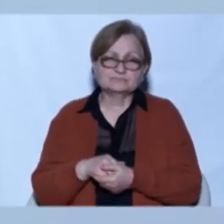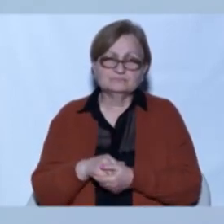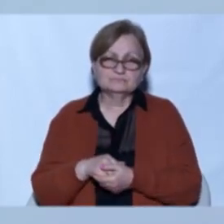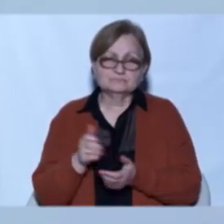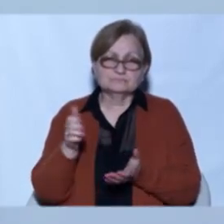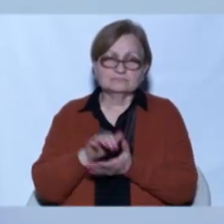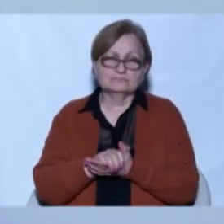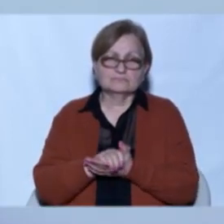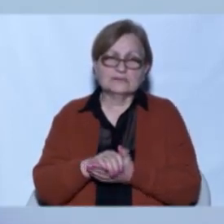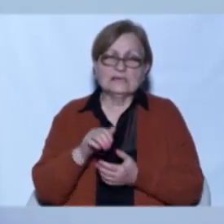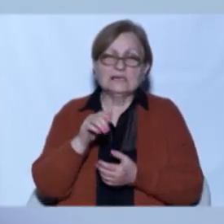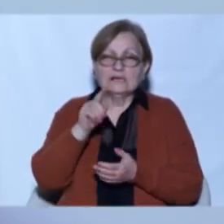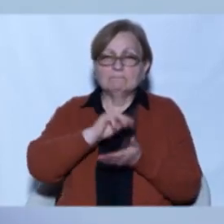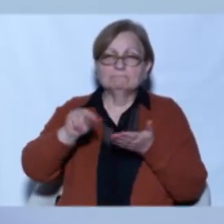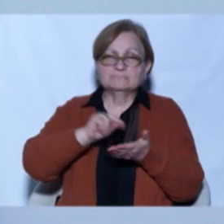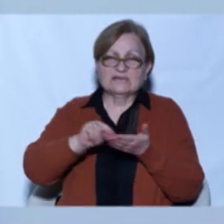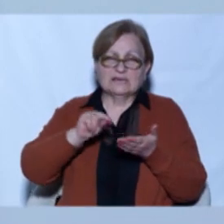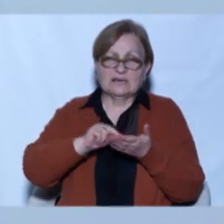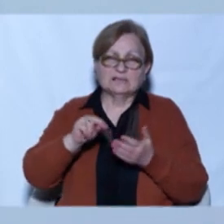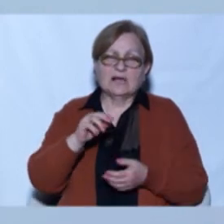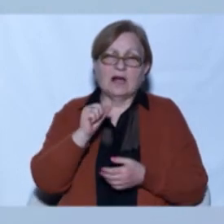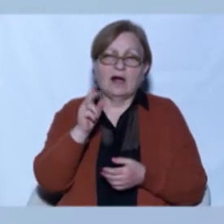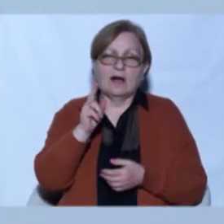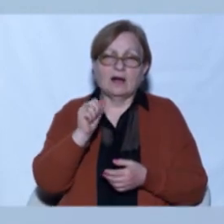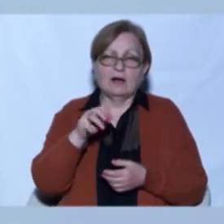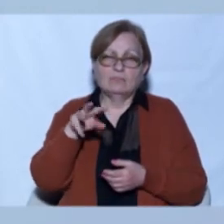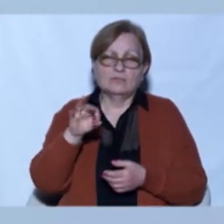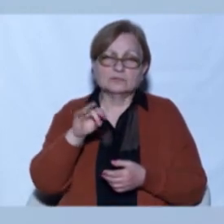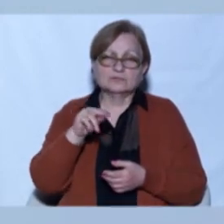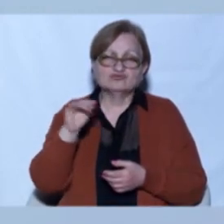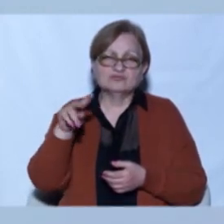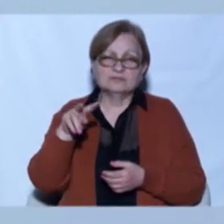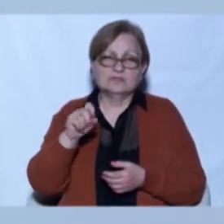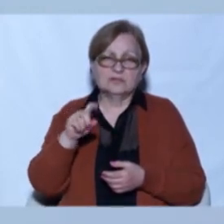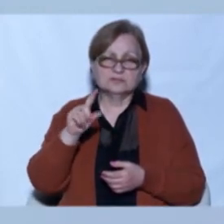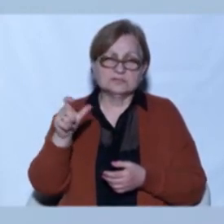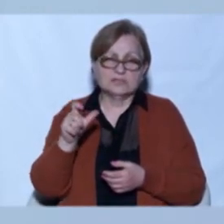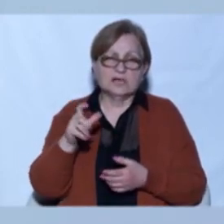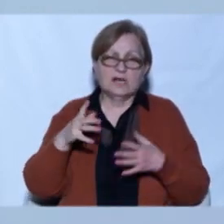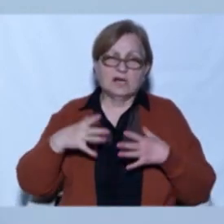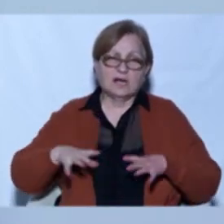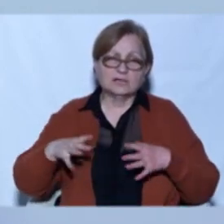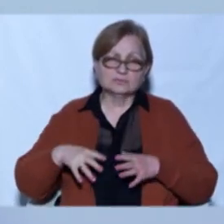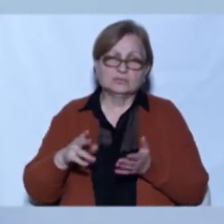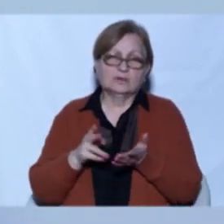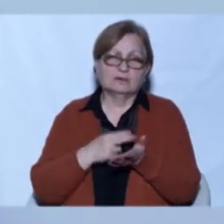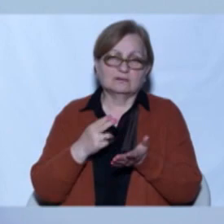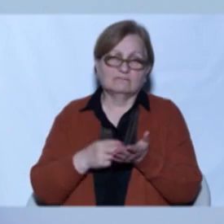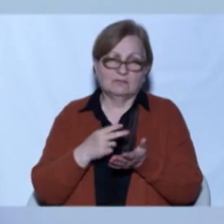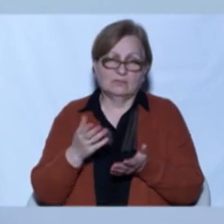გაიცნო აკამორჩილაძის ქართული სრულები მე-19 საუკუნის საქართველოს ახლოს გაიცნობ